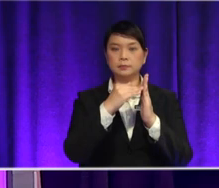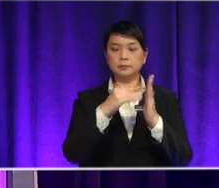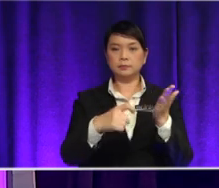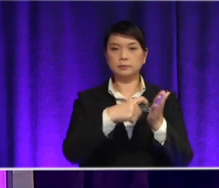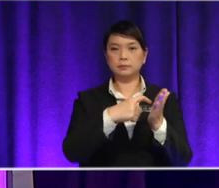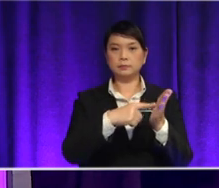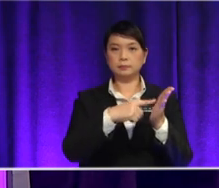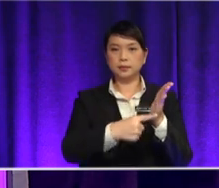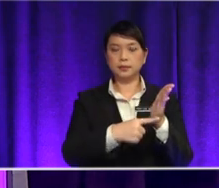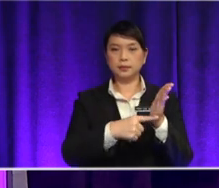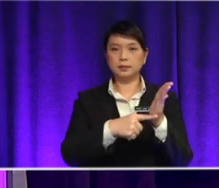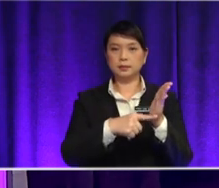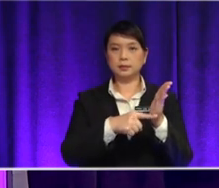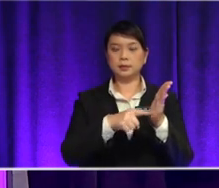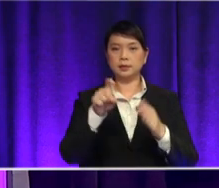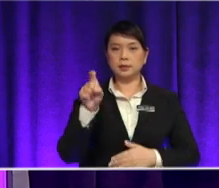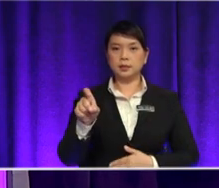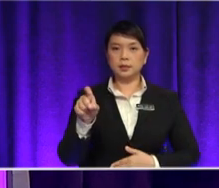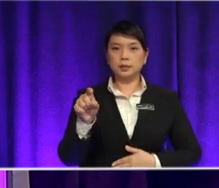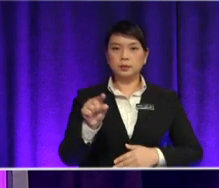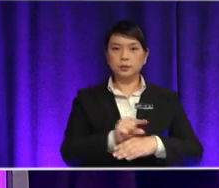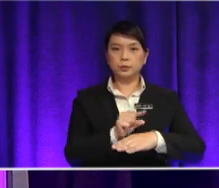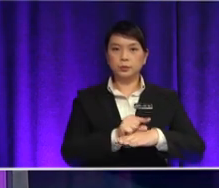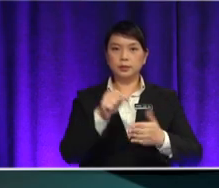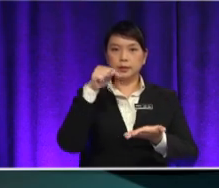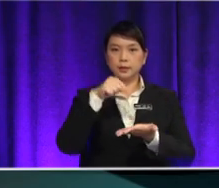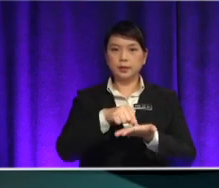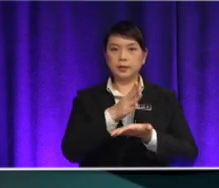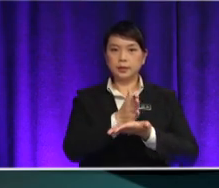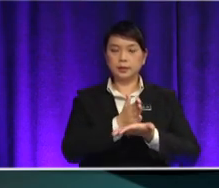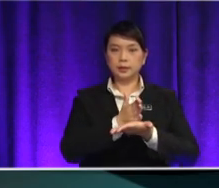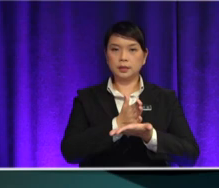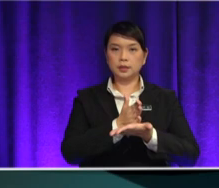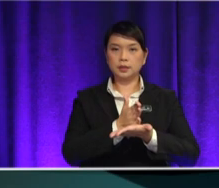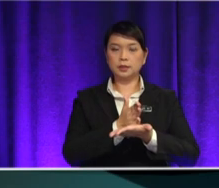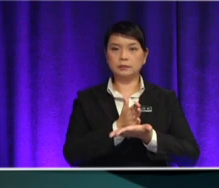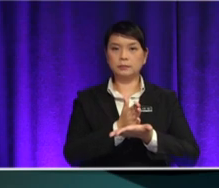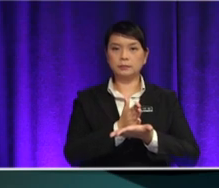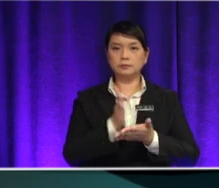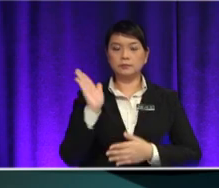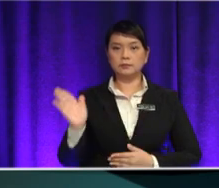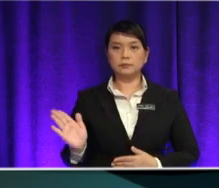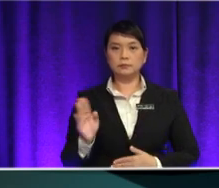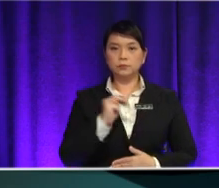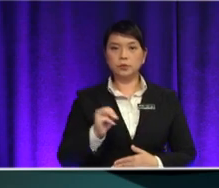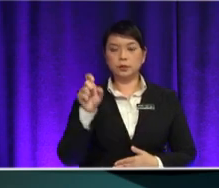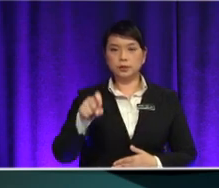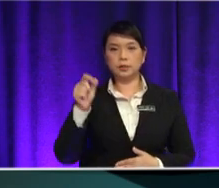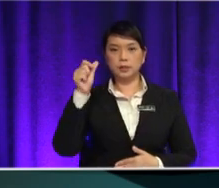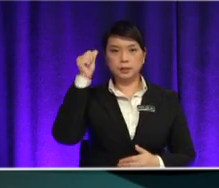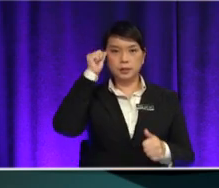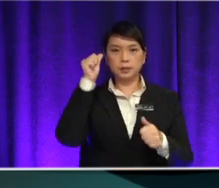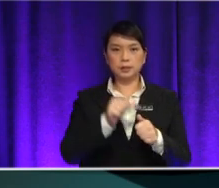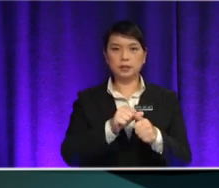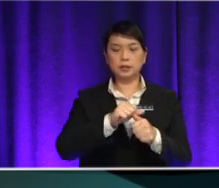paksi mengufuk atau paksi X kita menggunakan titik tengah. Di sini, murid kena ingat, poligon kekerapan